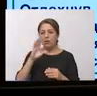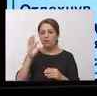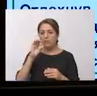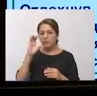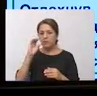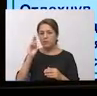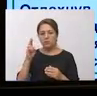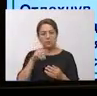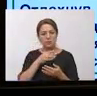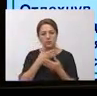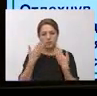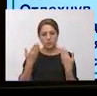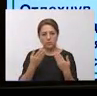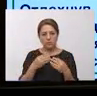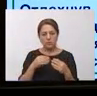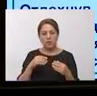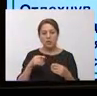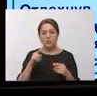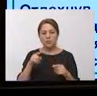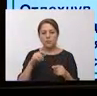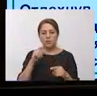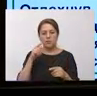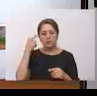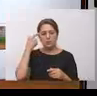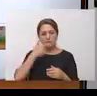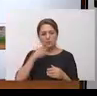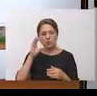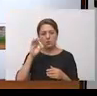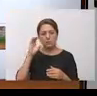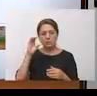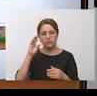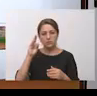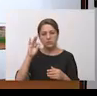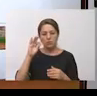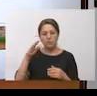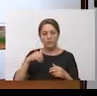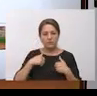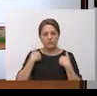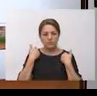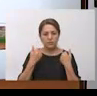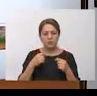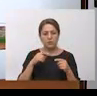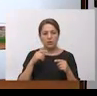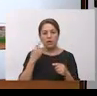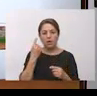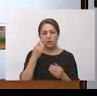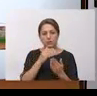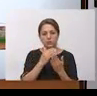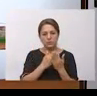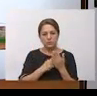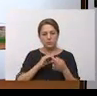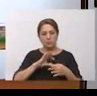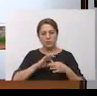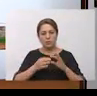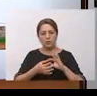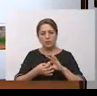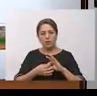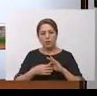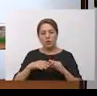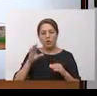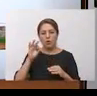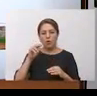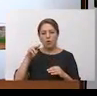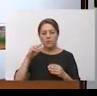этом предложении – «двинешься». Это односоставное предложение, определенно личное,